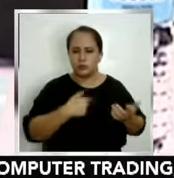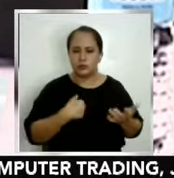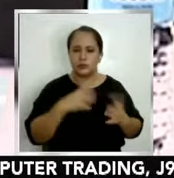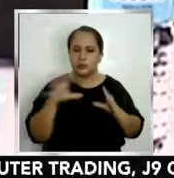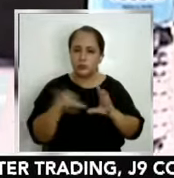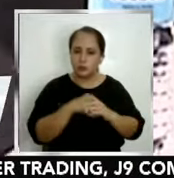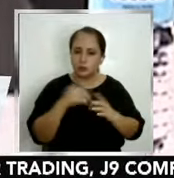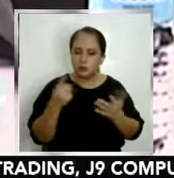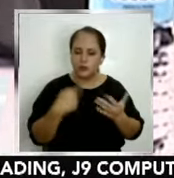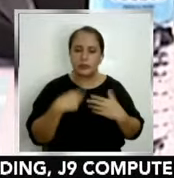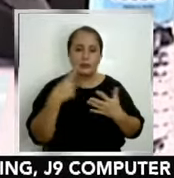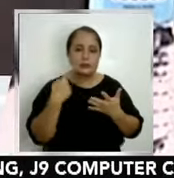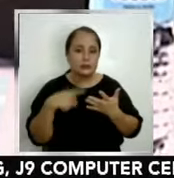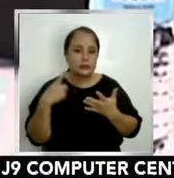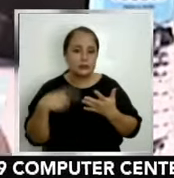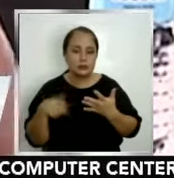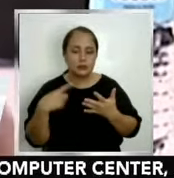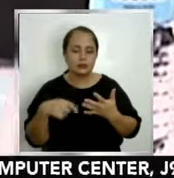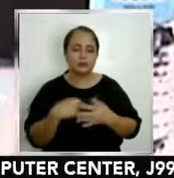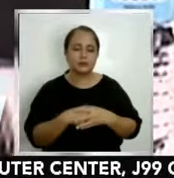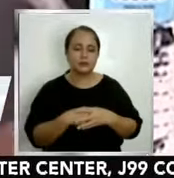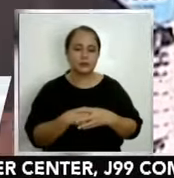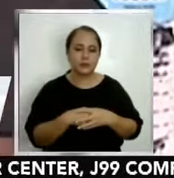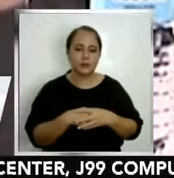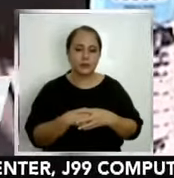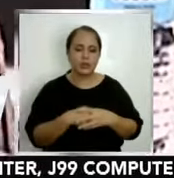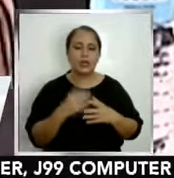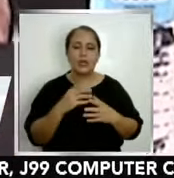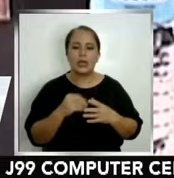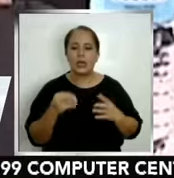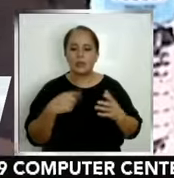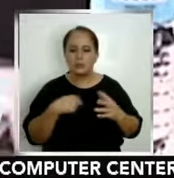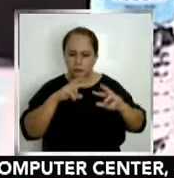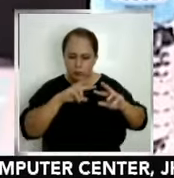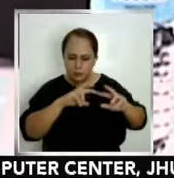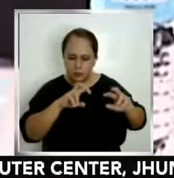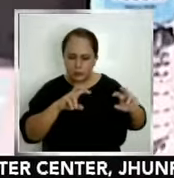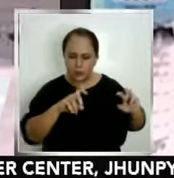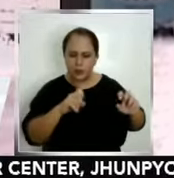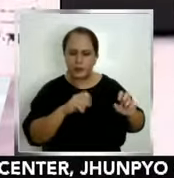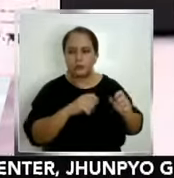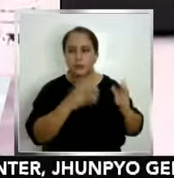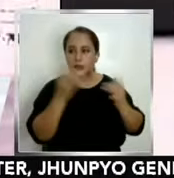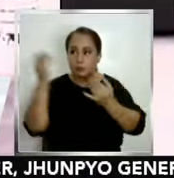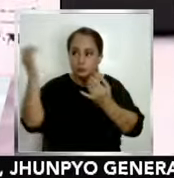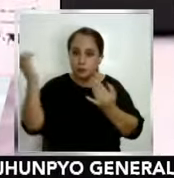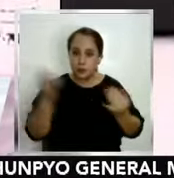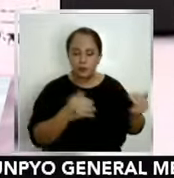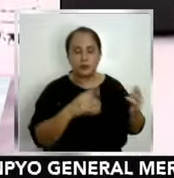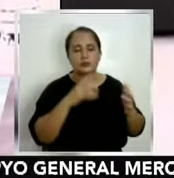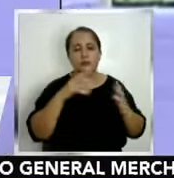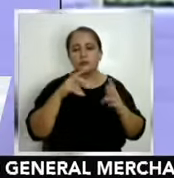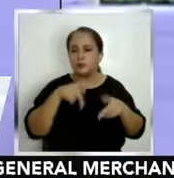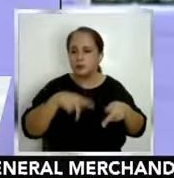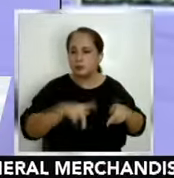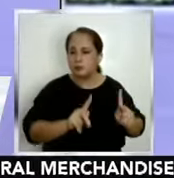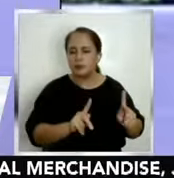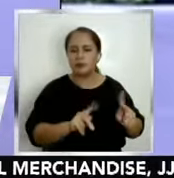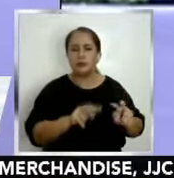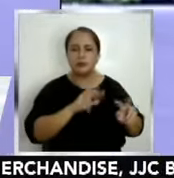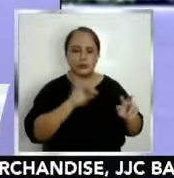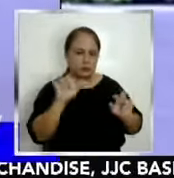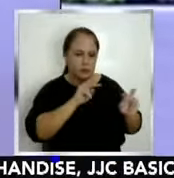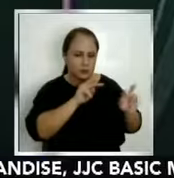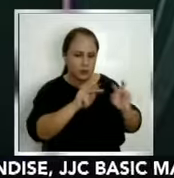ini-inspect namin yan and ini-scrutinize ng mga importation permits ang minomonitor din natin. Para sa